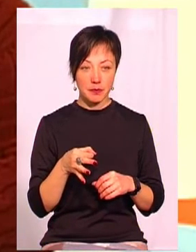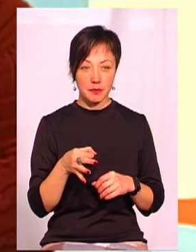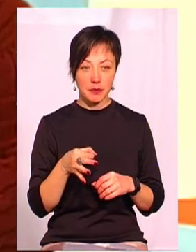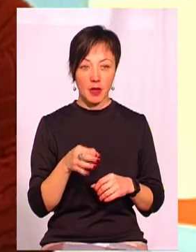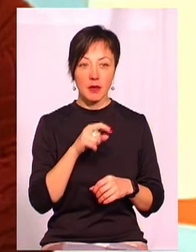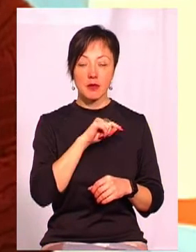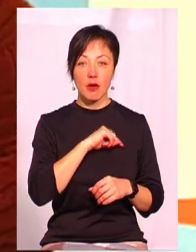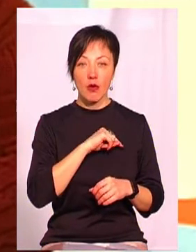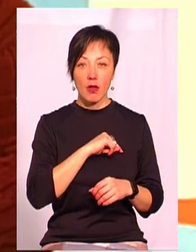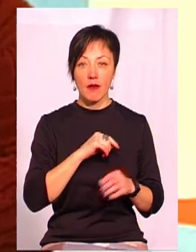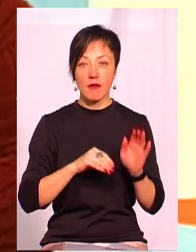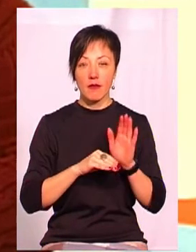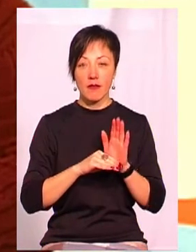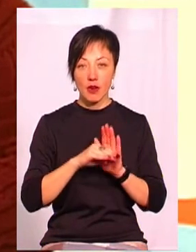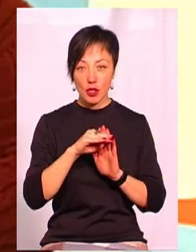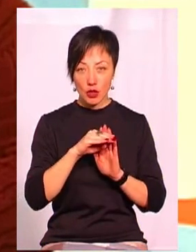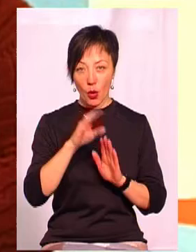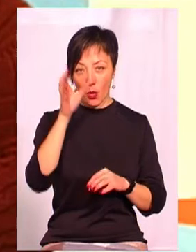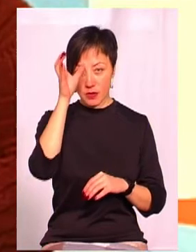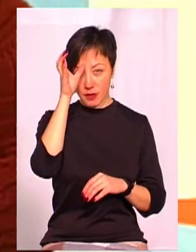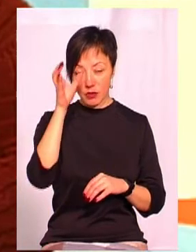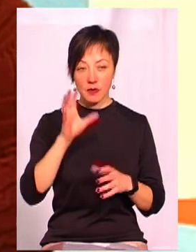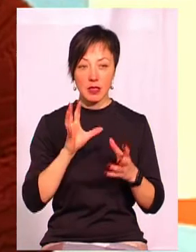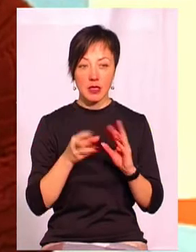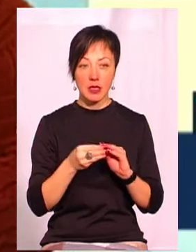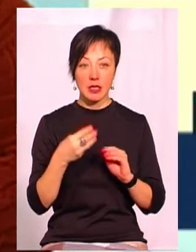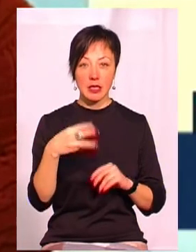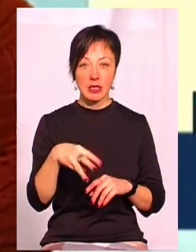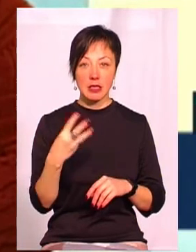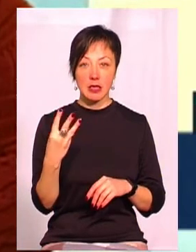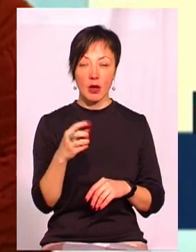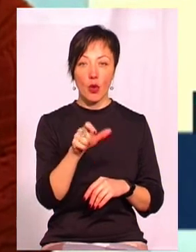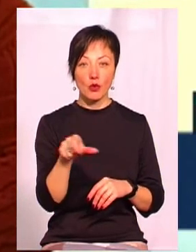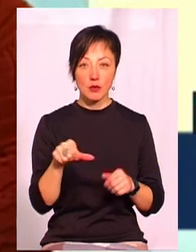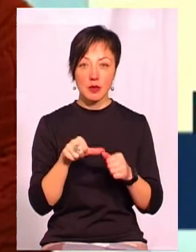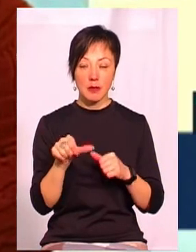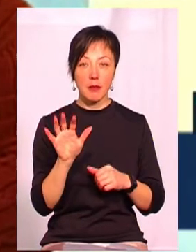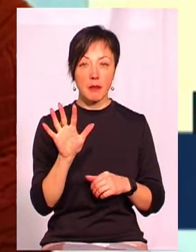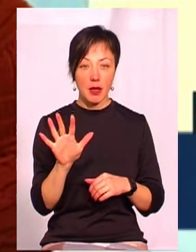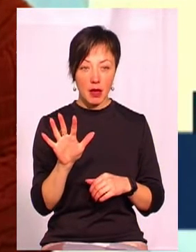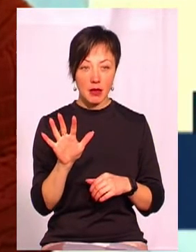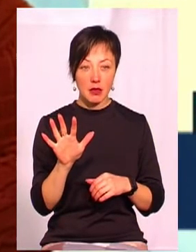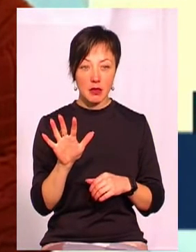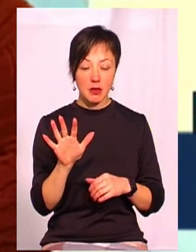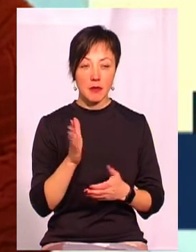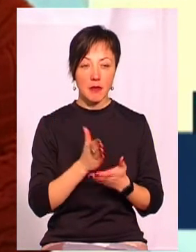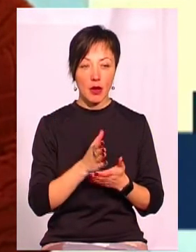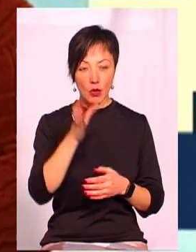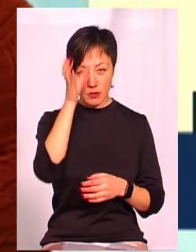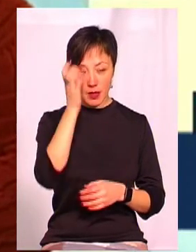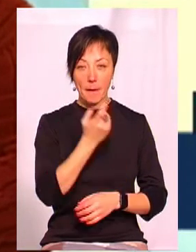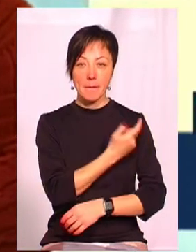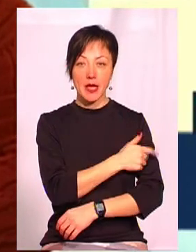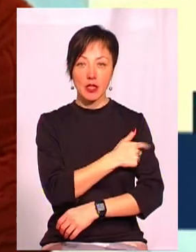психологів з медичною вищою освітою взагалі 33 особи. Із них 5 мають освіту